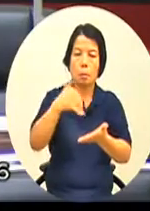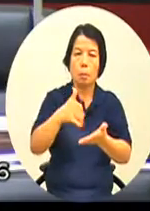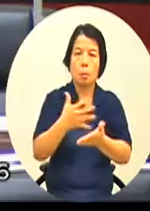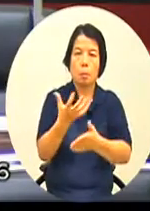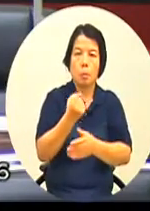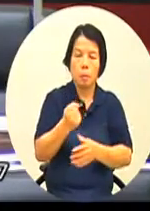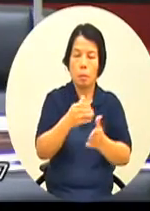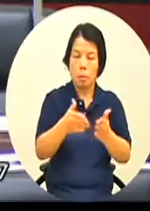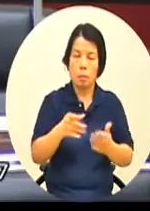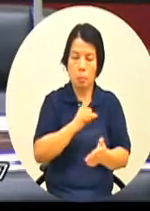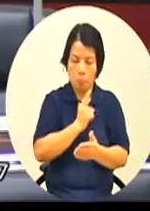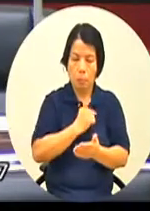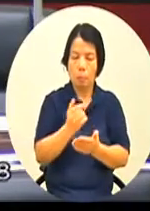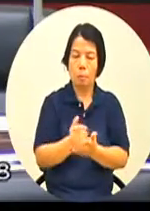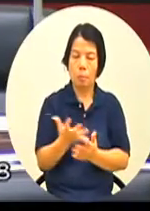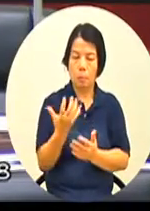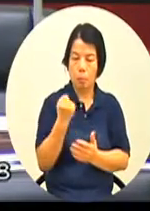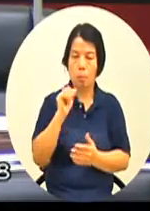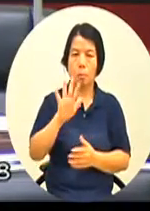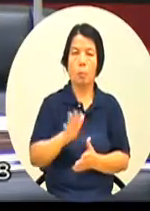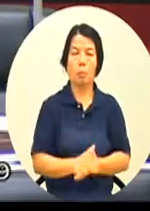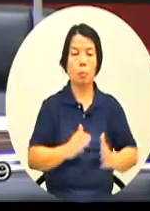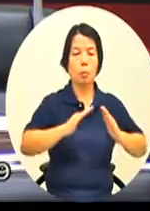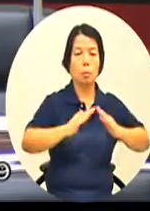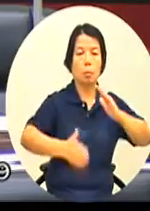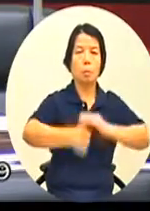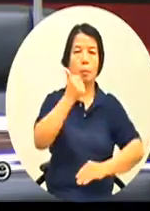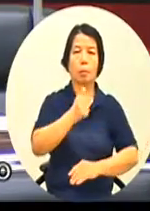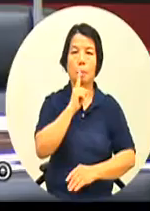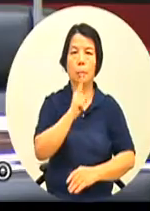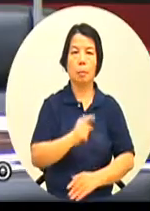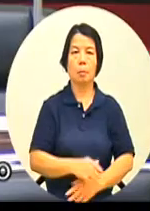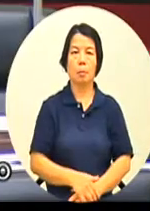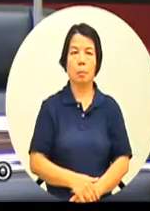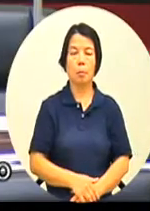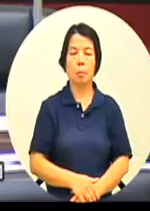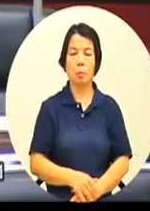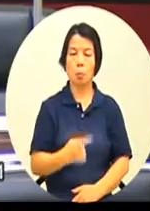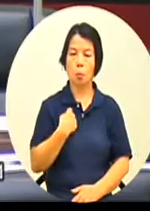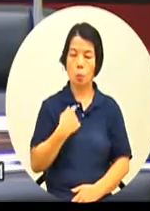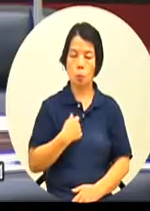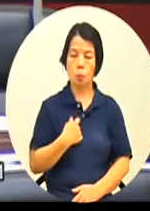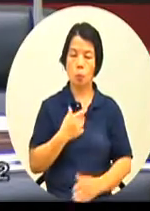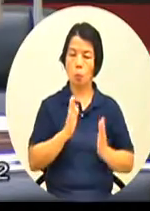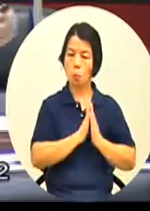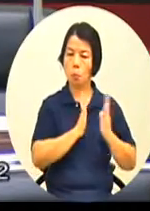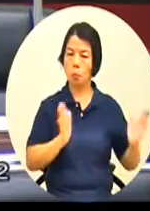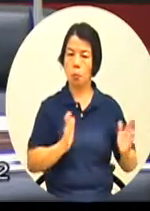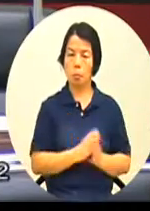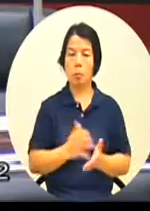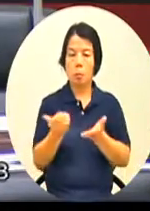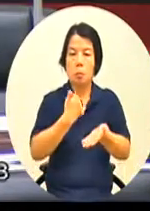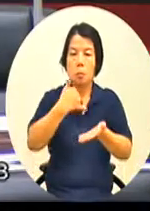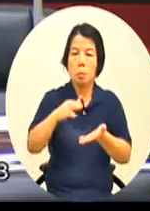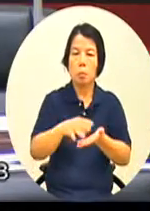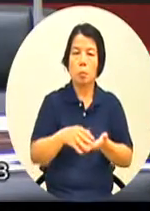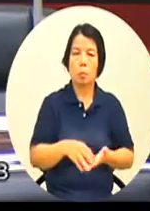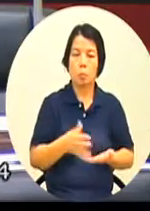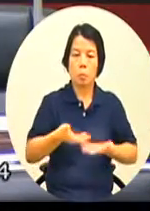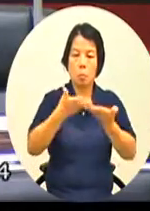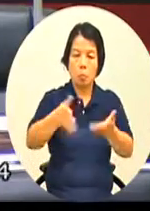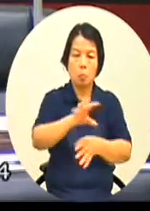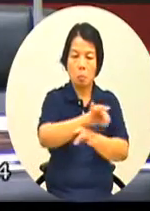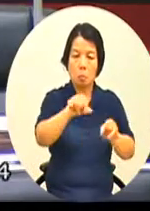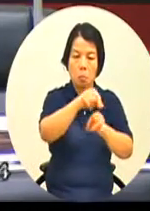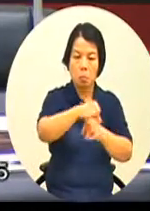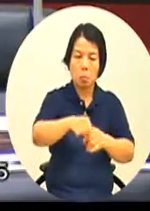编五省去用啊、哦。那市长如果说好，我有这个度量，把预算拿出来，看地方的人怎